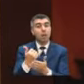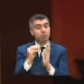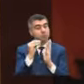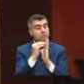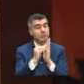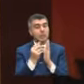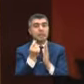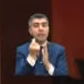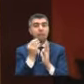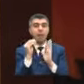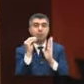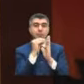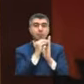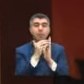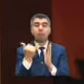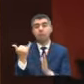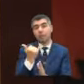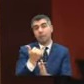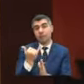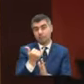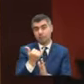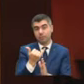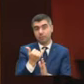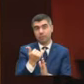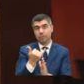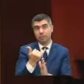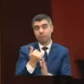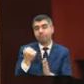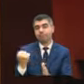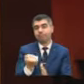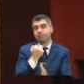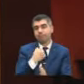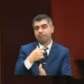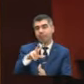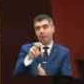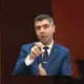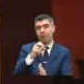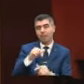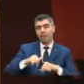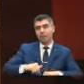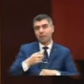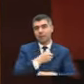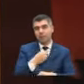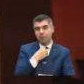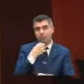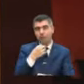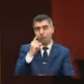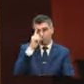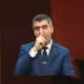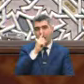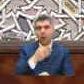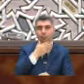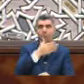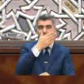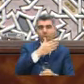واحد واحد واحد تعطلات شي شوية. فبالتالي كاين تدارك إن شاء الله، ونقدر نعقب إذا